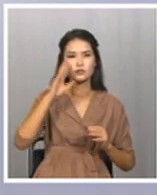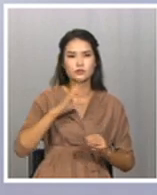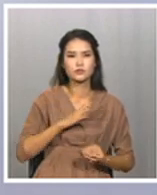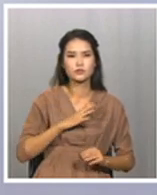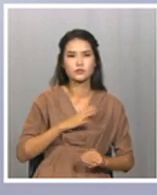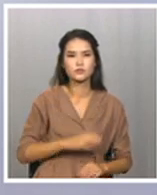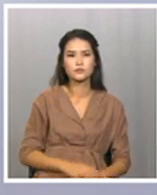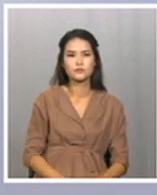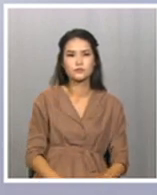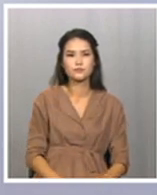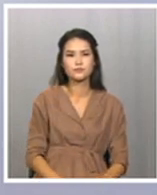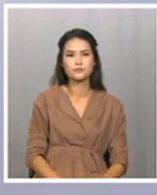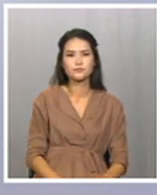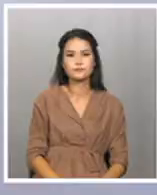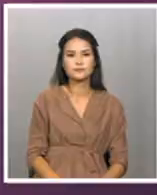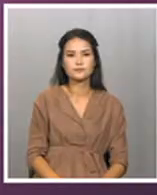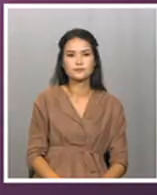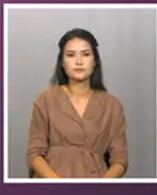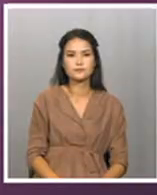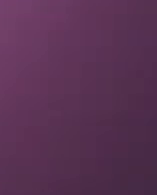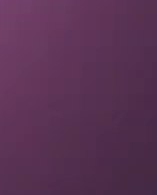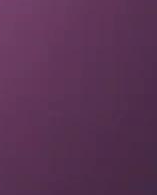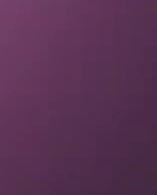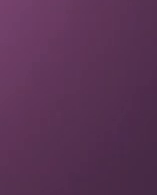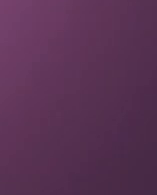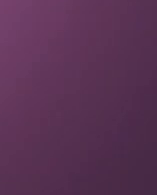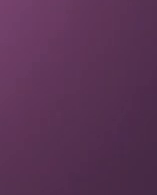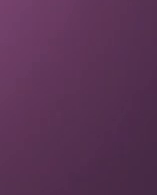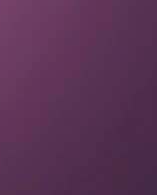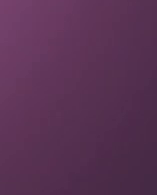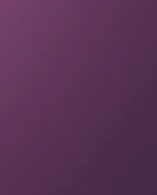Осымен сабағымыз аяқталды. Сау болыңыздар!